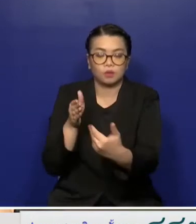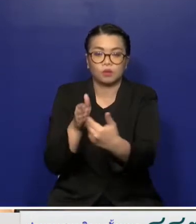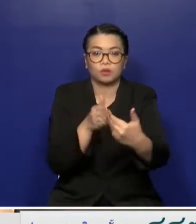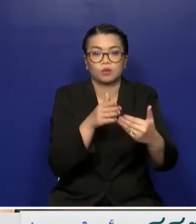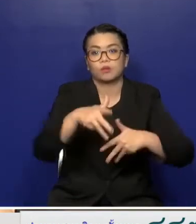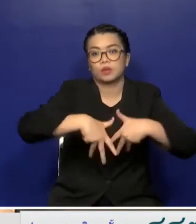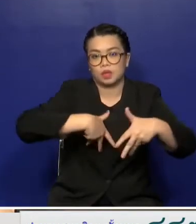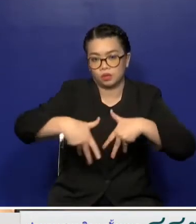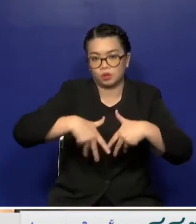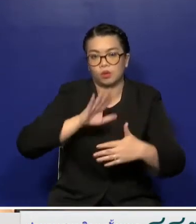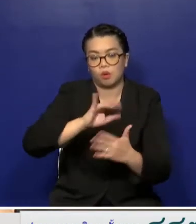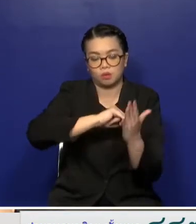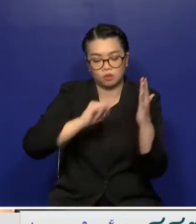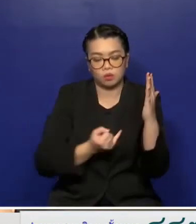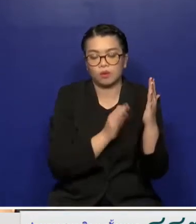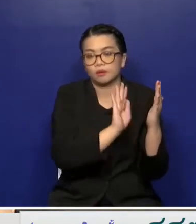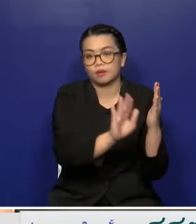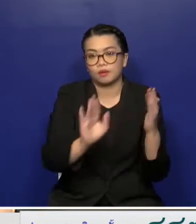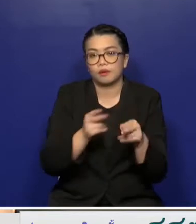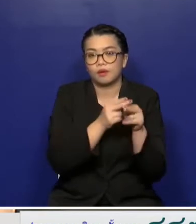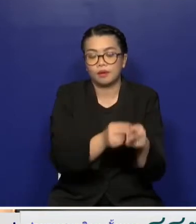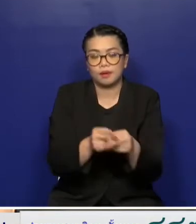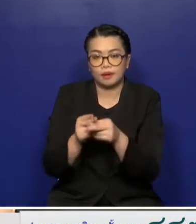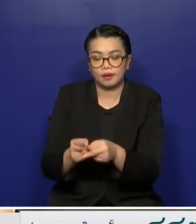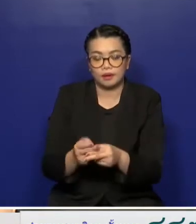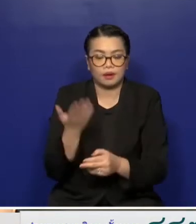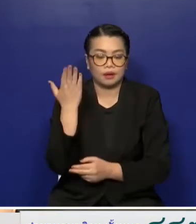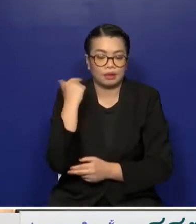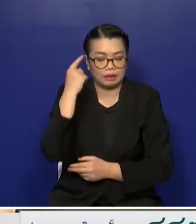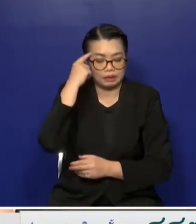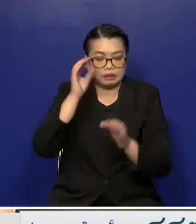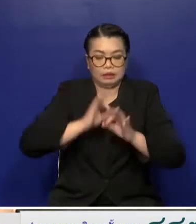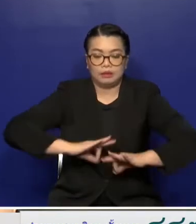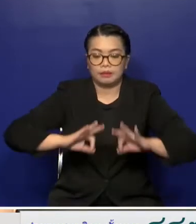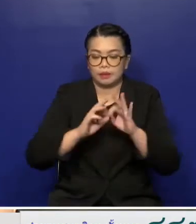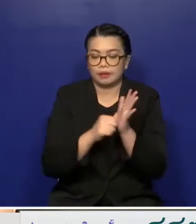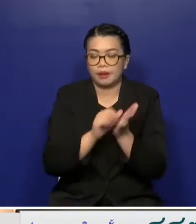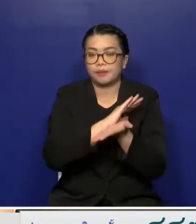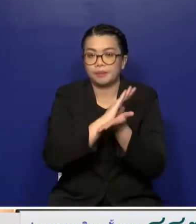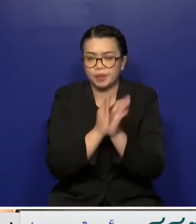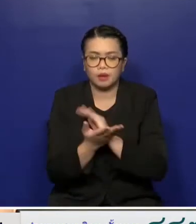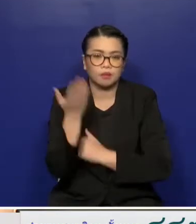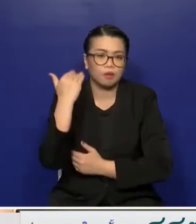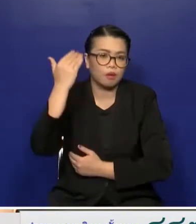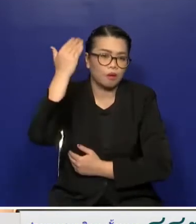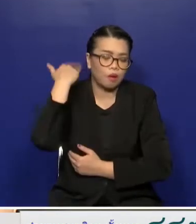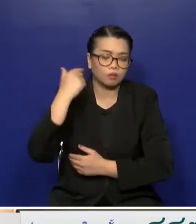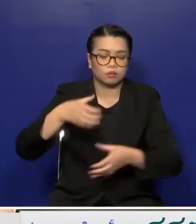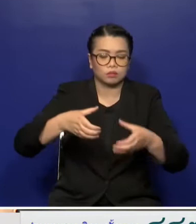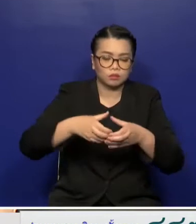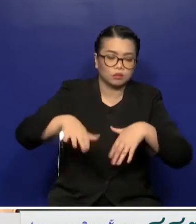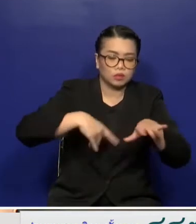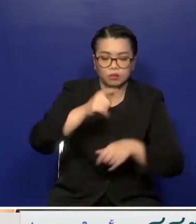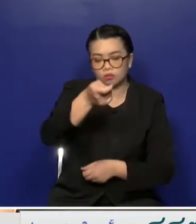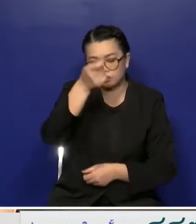นซึ่งถือว่าเป็นการเปลี่ยนหลักการที่สำคัญสมัยการนั้นท้องถิ่นก็จะเป็นการสวมหมวกสอง